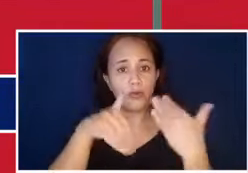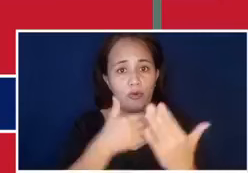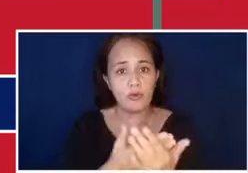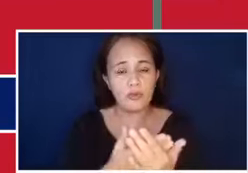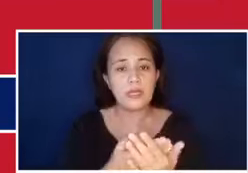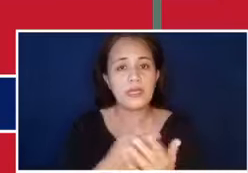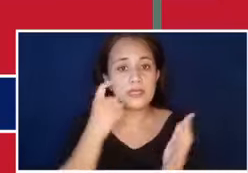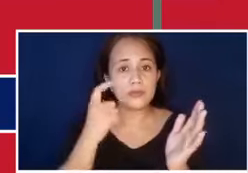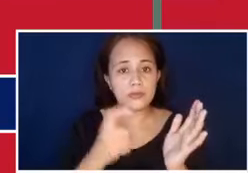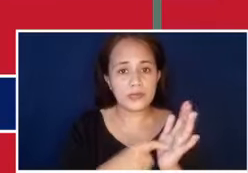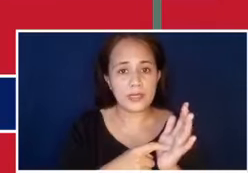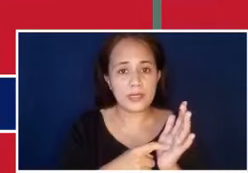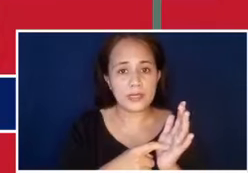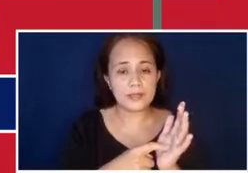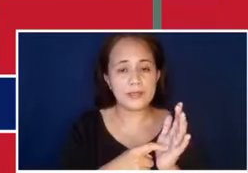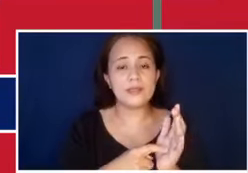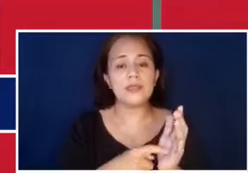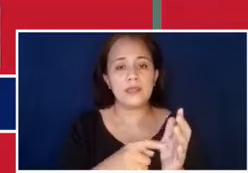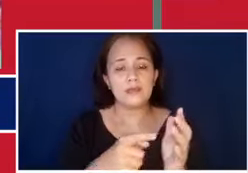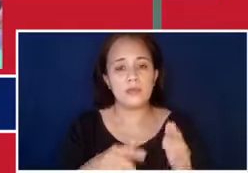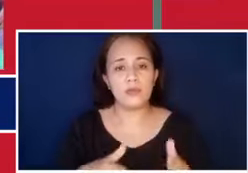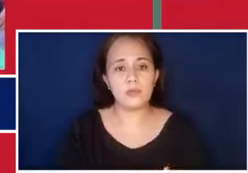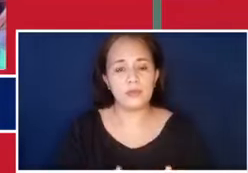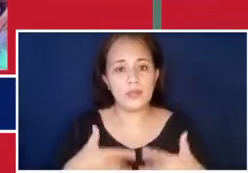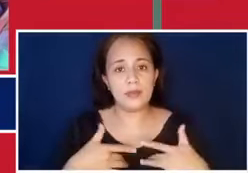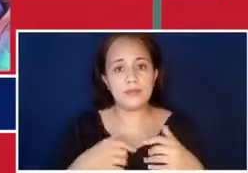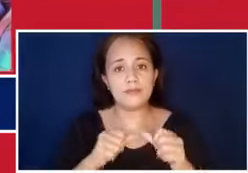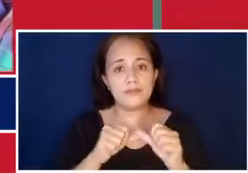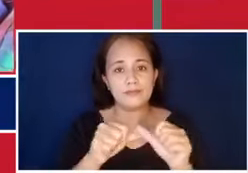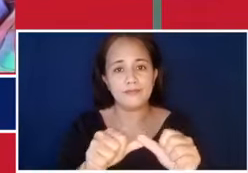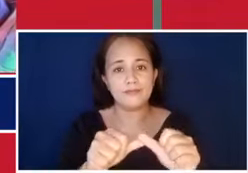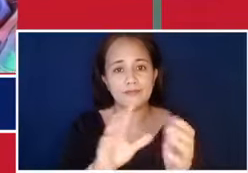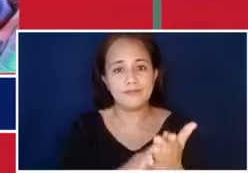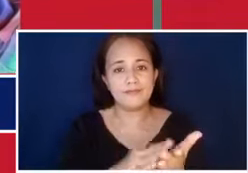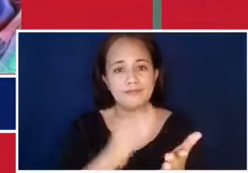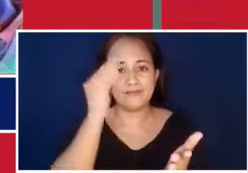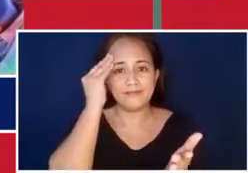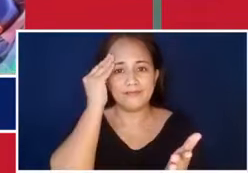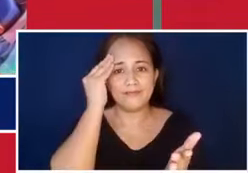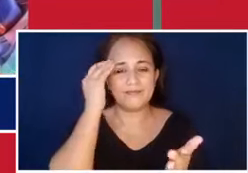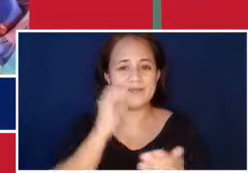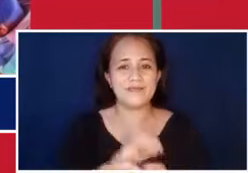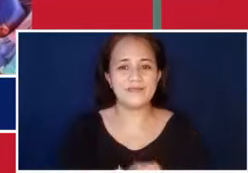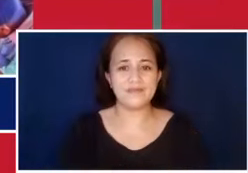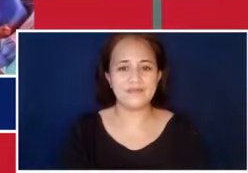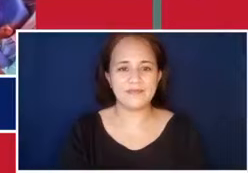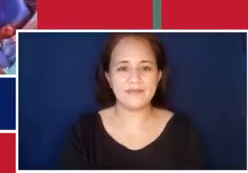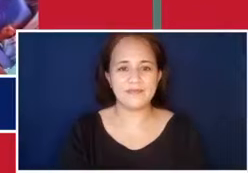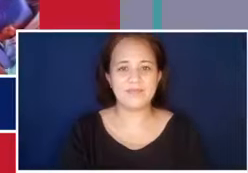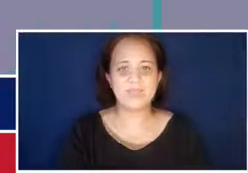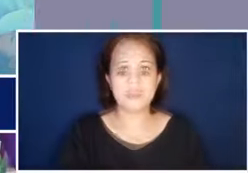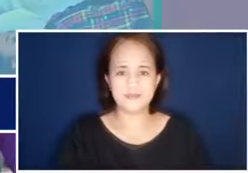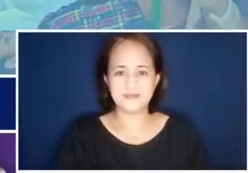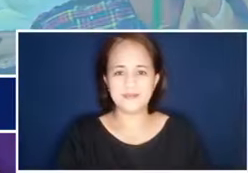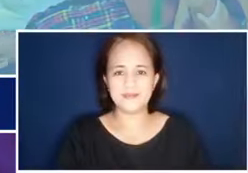sa patuloy at panghabang buhay na edukasyon o ang tinatawag na lifelong learning.